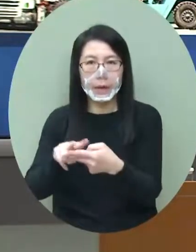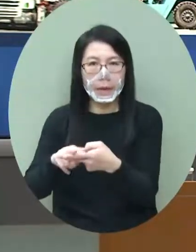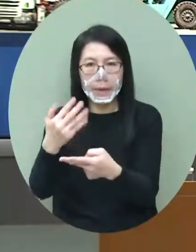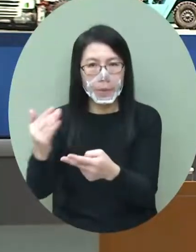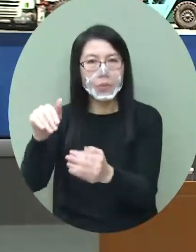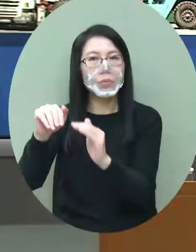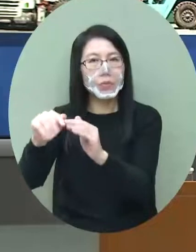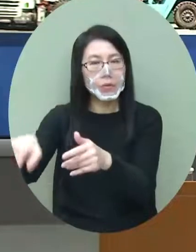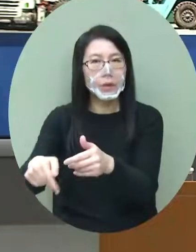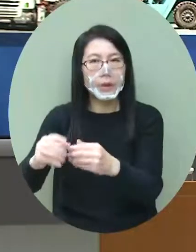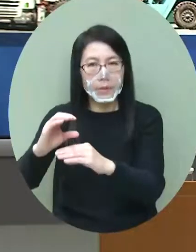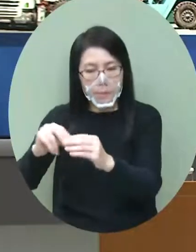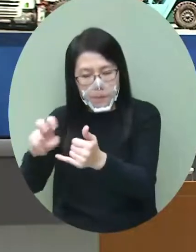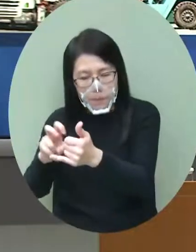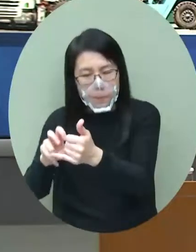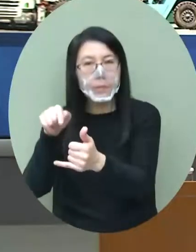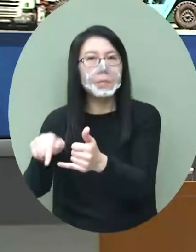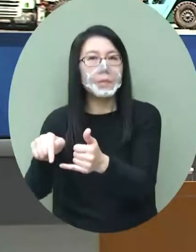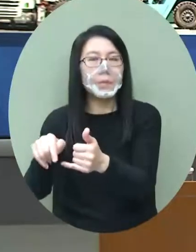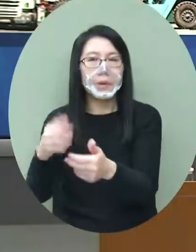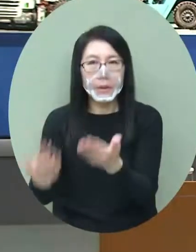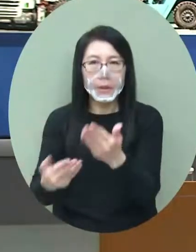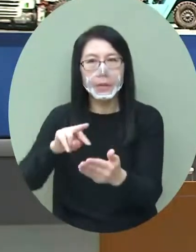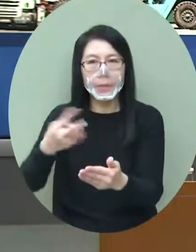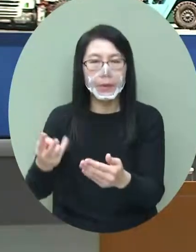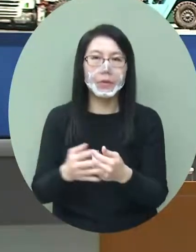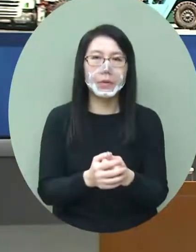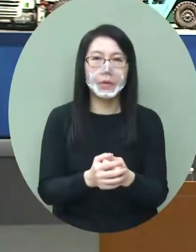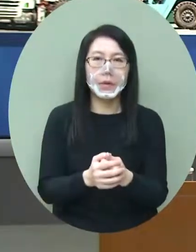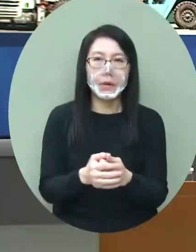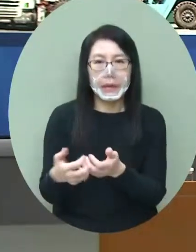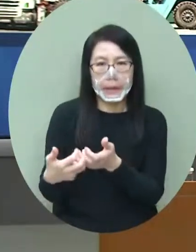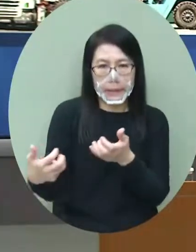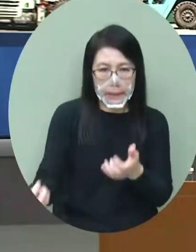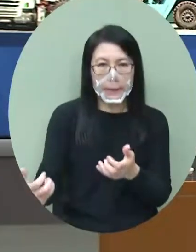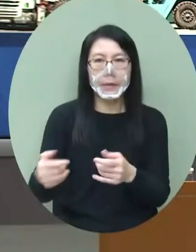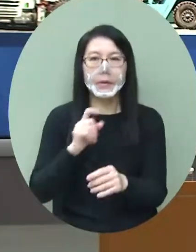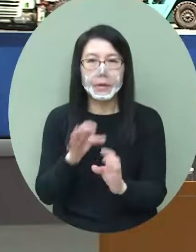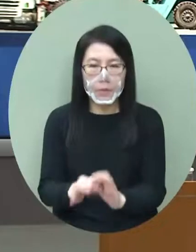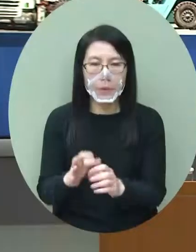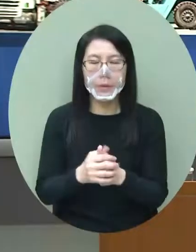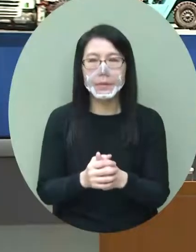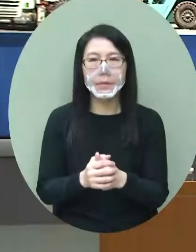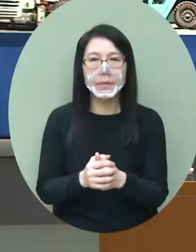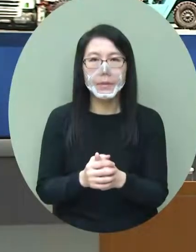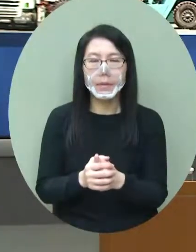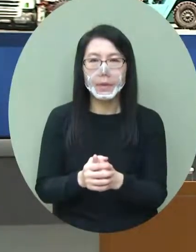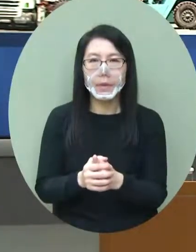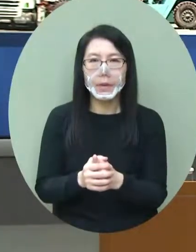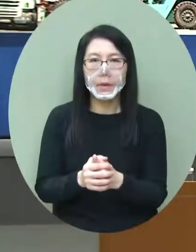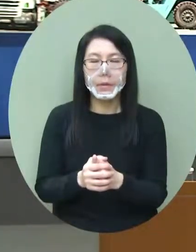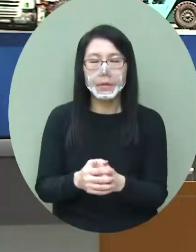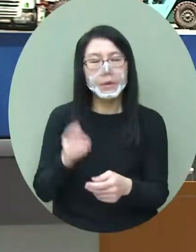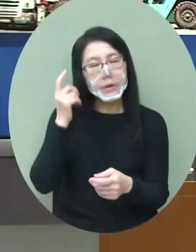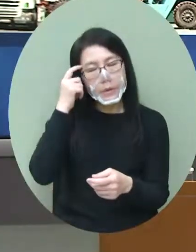亚博的检疫设施，可是呢他现在呢也已经变成了一个隔离的设施。